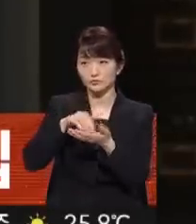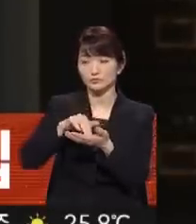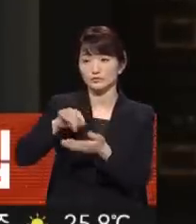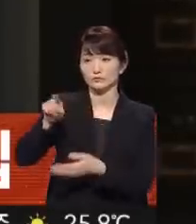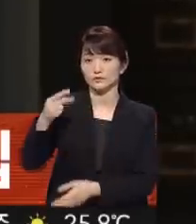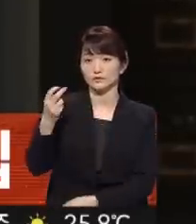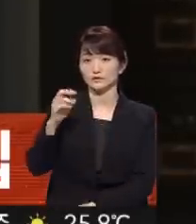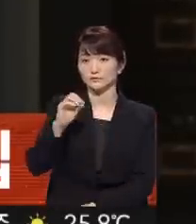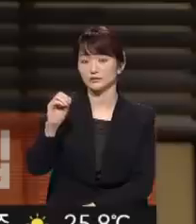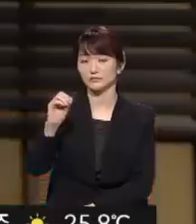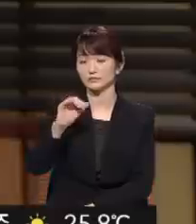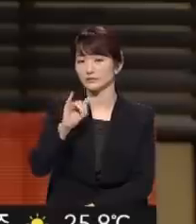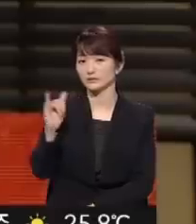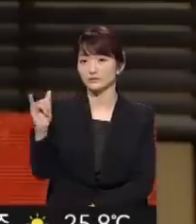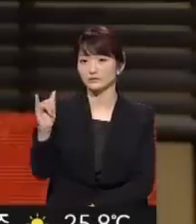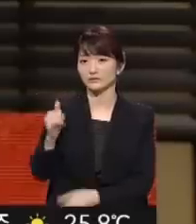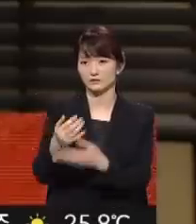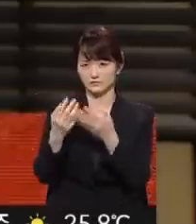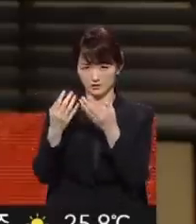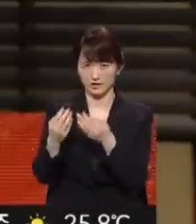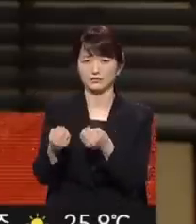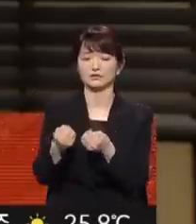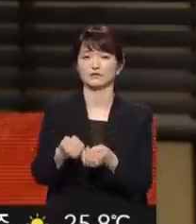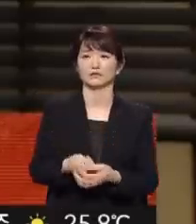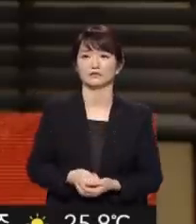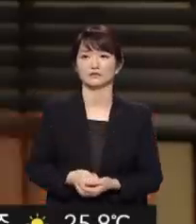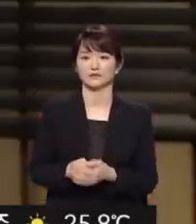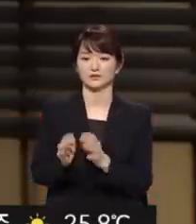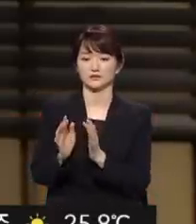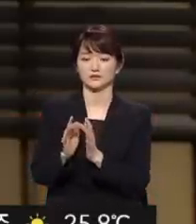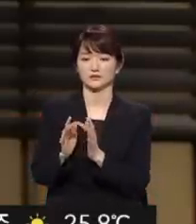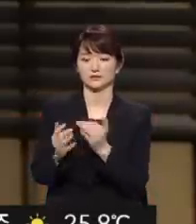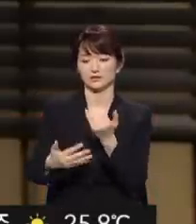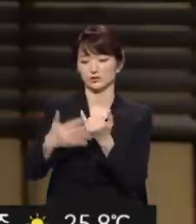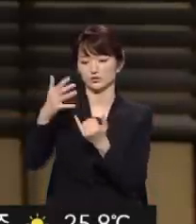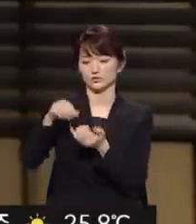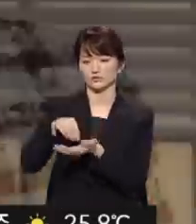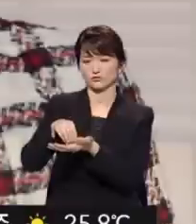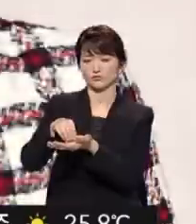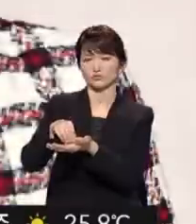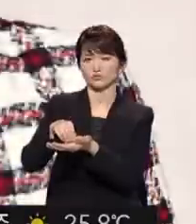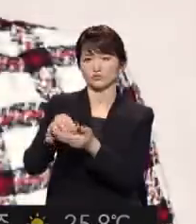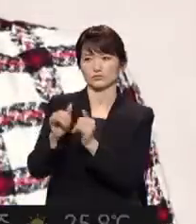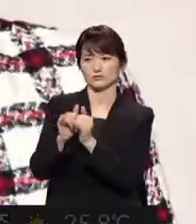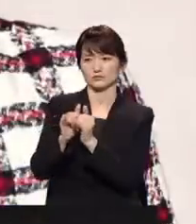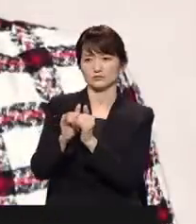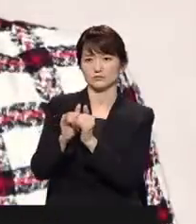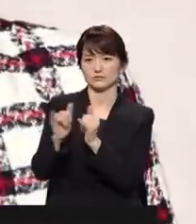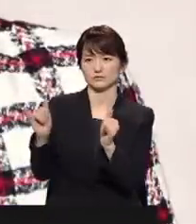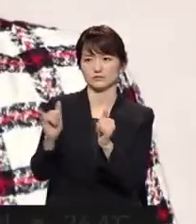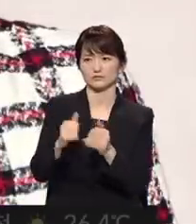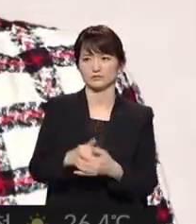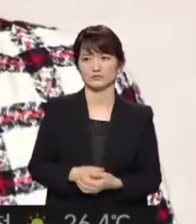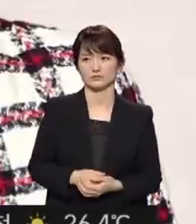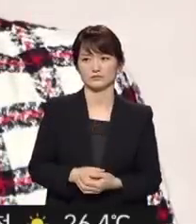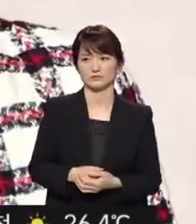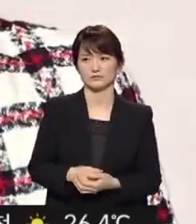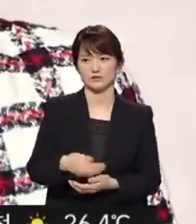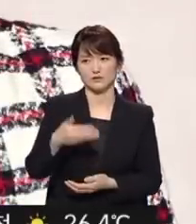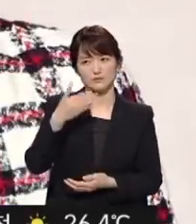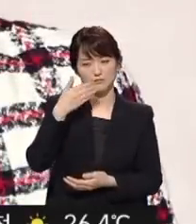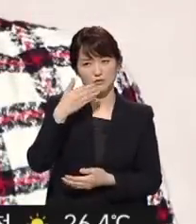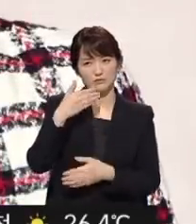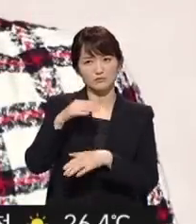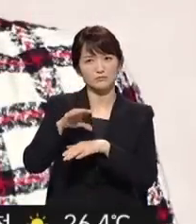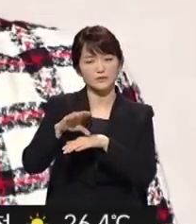120만이면 뭐 상당히 아주 많은 뭐 구독자를 보유하고 있는 크리에이터라고 봐야 될 것 같고, 사실 먹방을 좀 많이 한